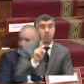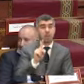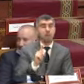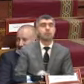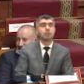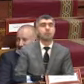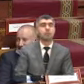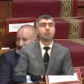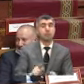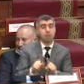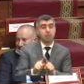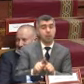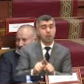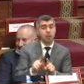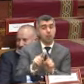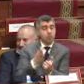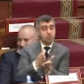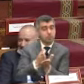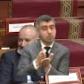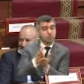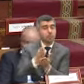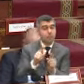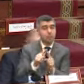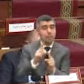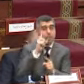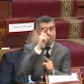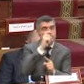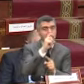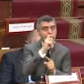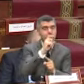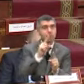كتبقى الطريق طويله، وحنا كنطلبوا منكم باش تمارسوا